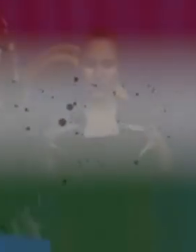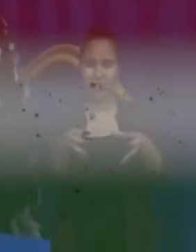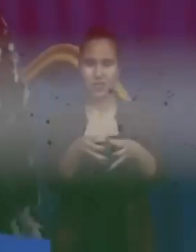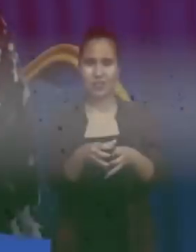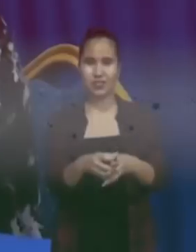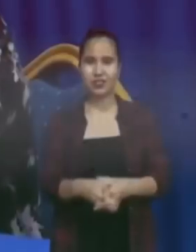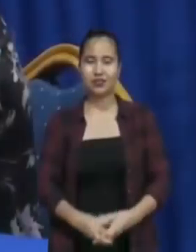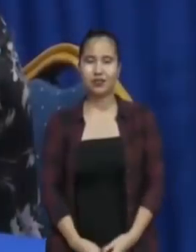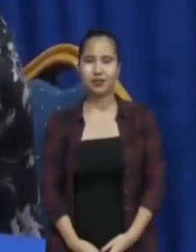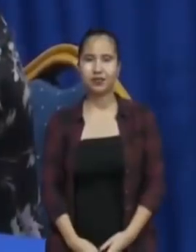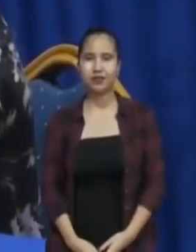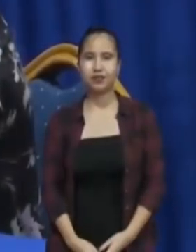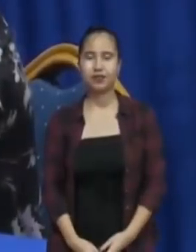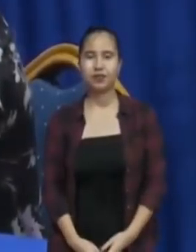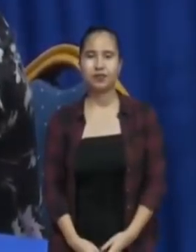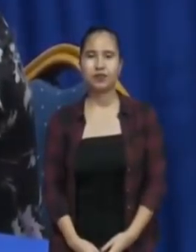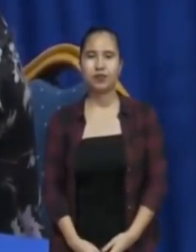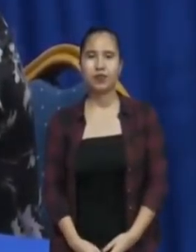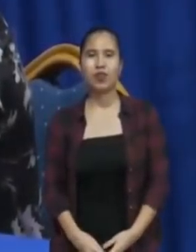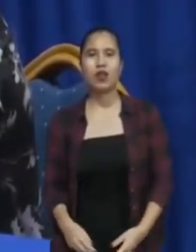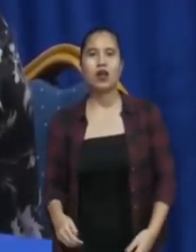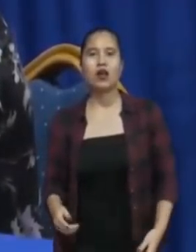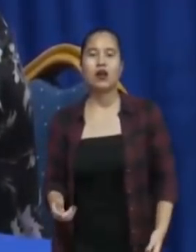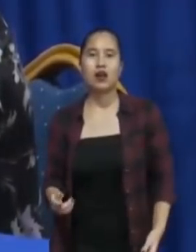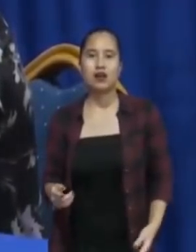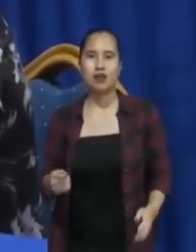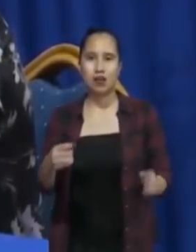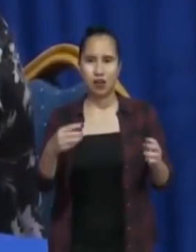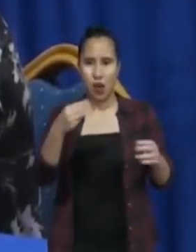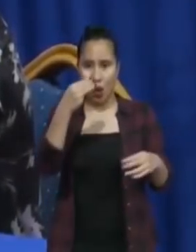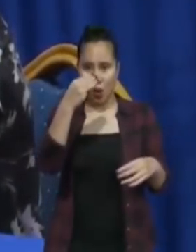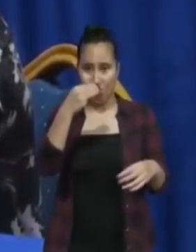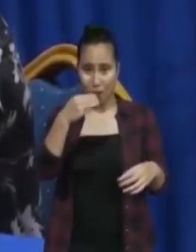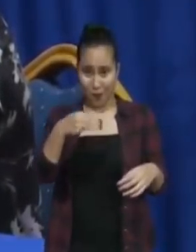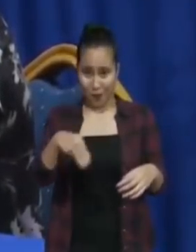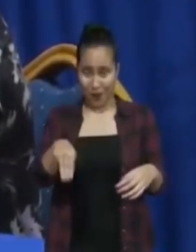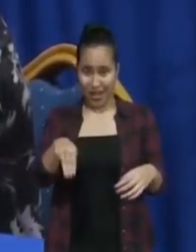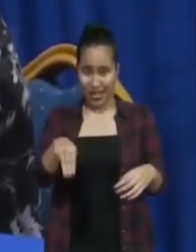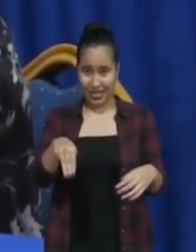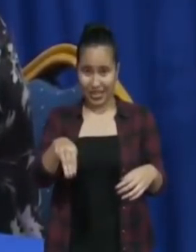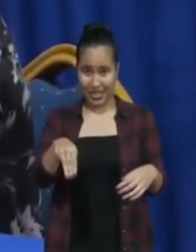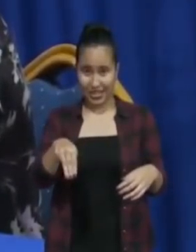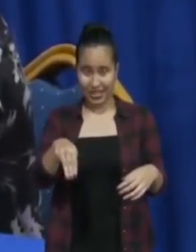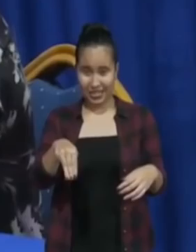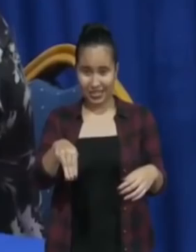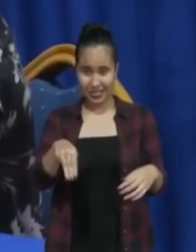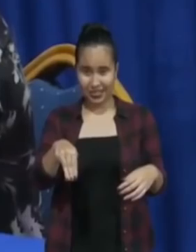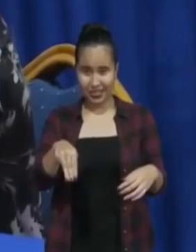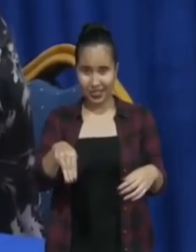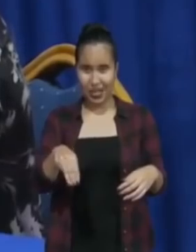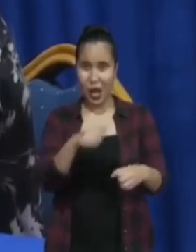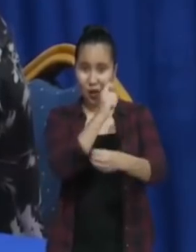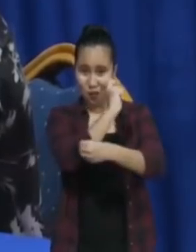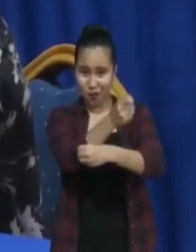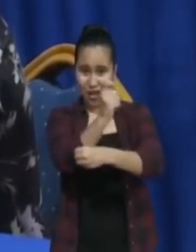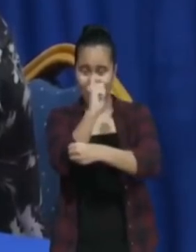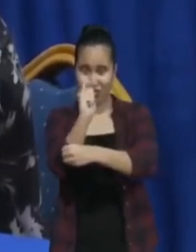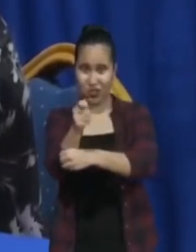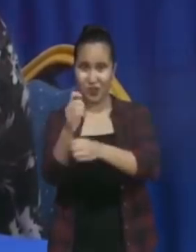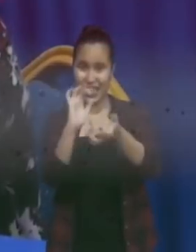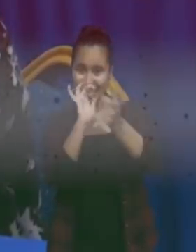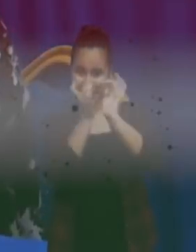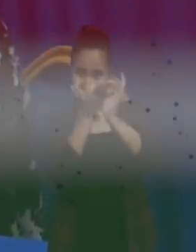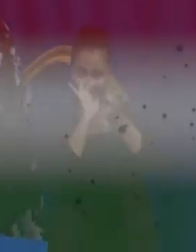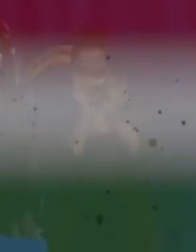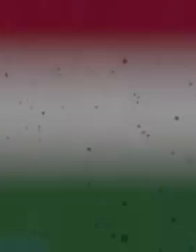Vanaf maandag zullen de persconferenties per Zoom worden gedaan. Wij gaan niet op